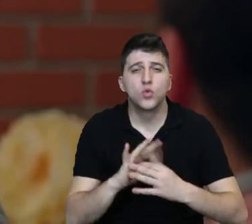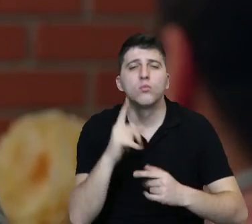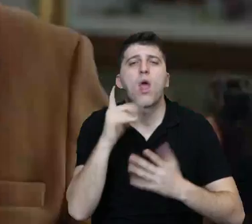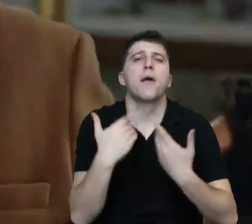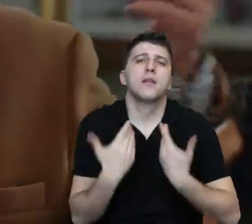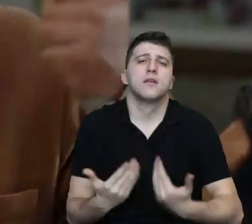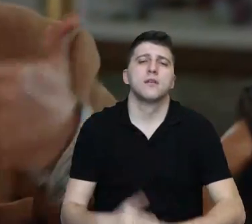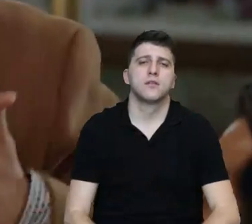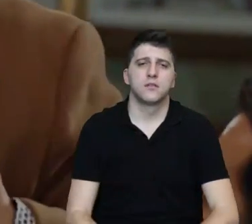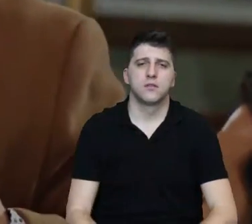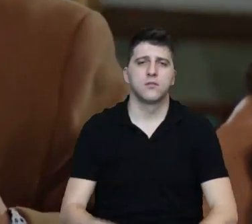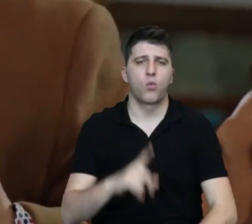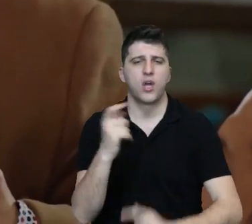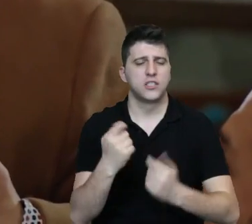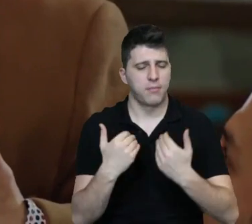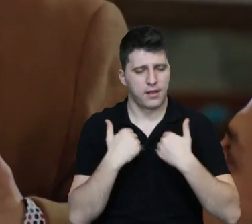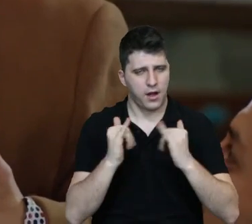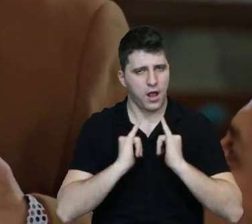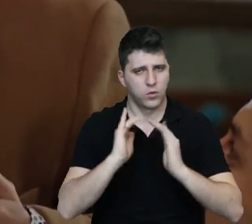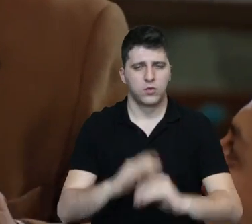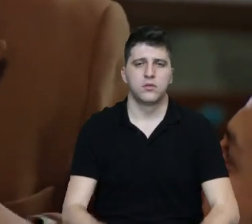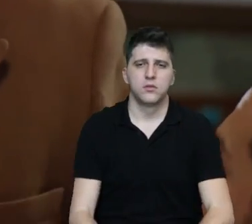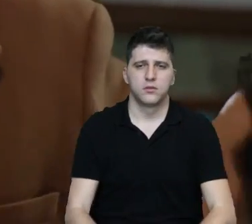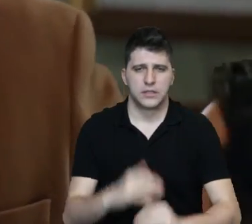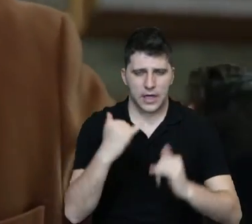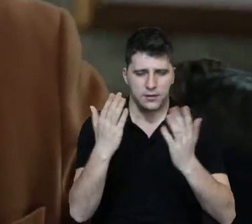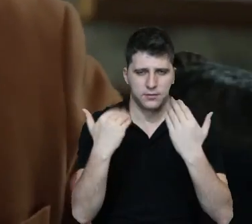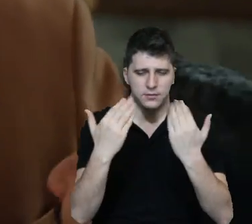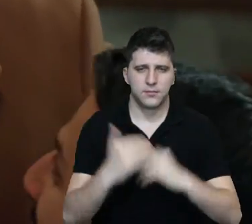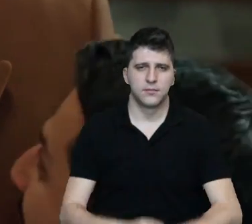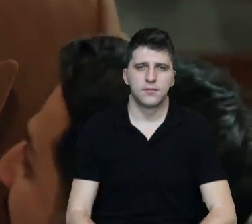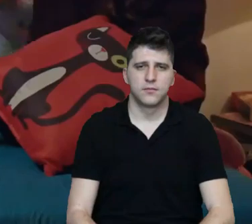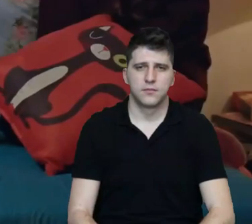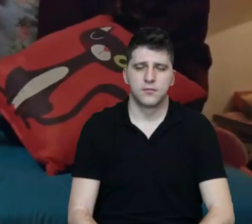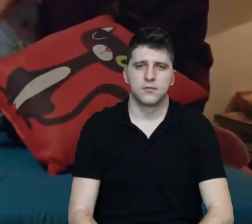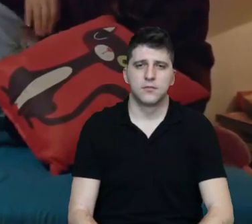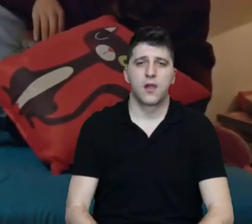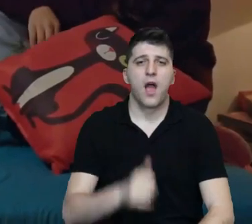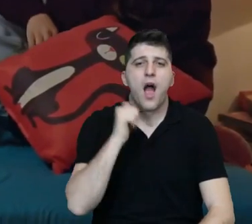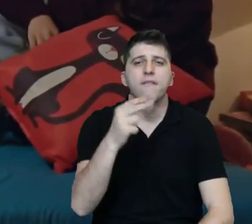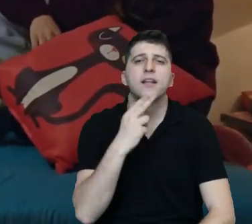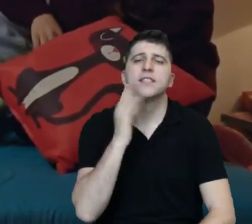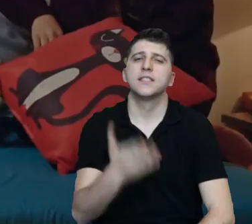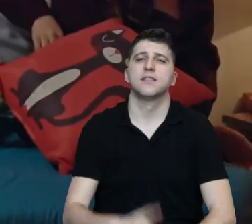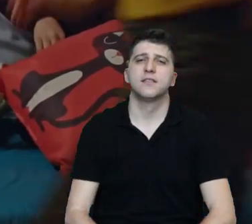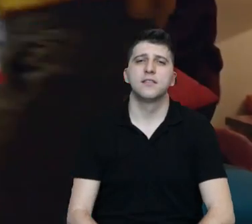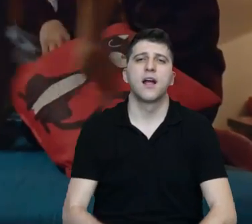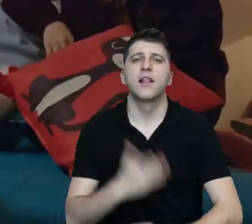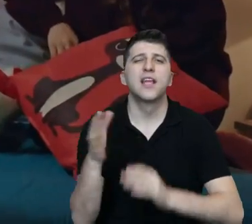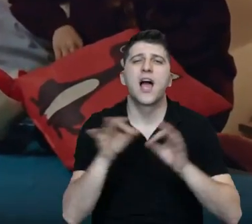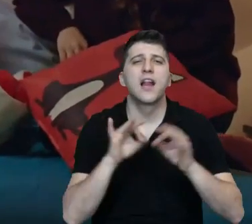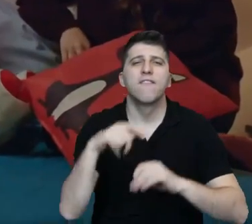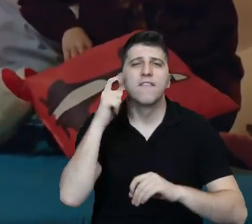bulamadık Santral abi. O iş bende. Yaklaşın. Aferin kız sana. Nasıl